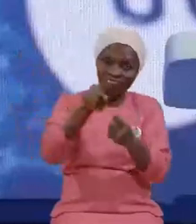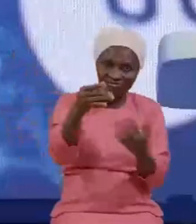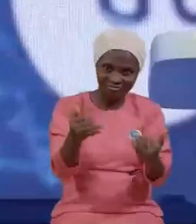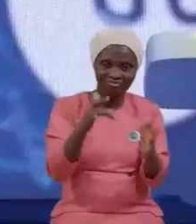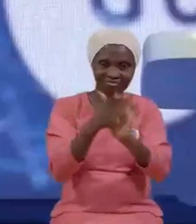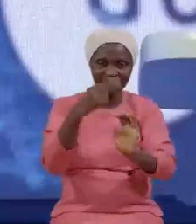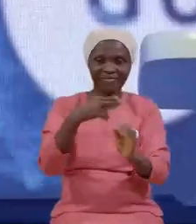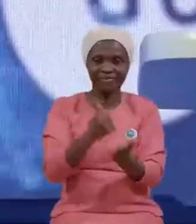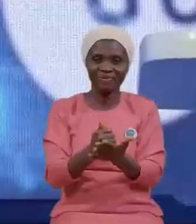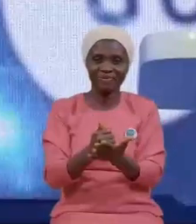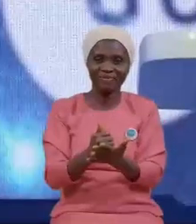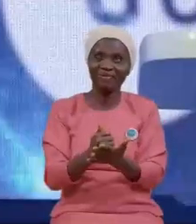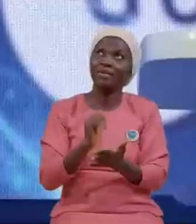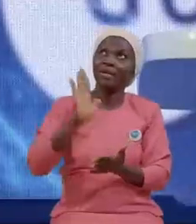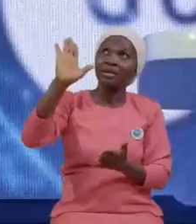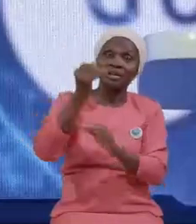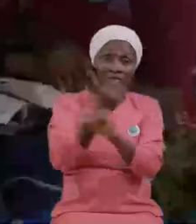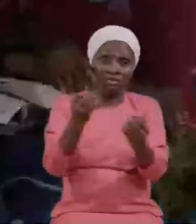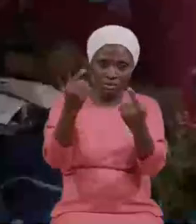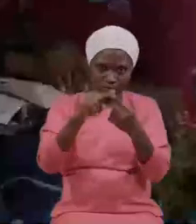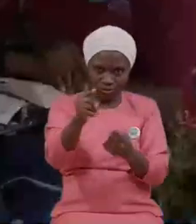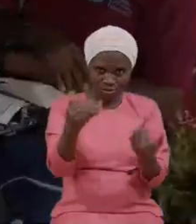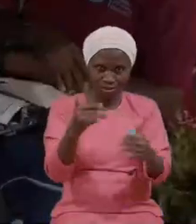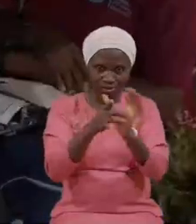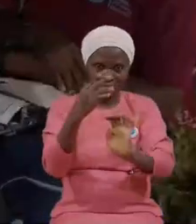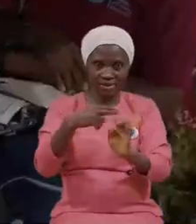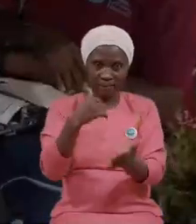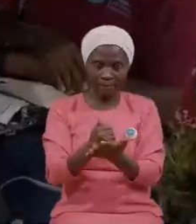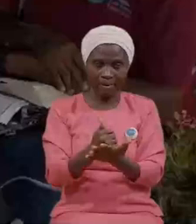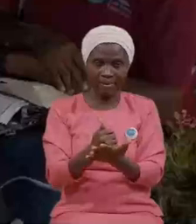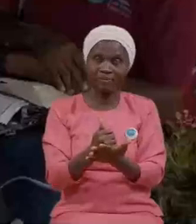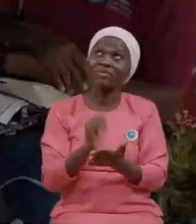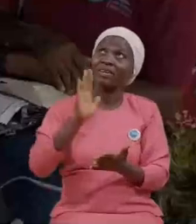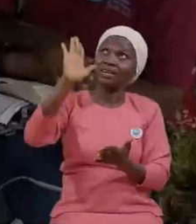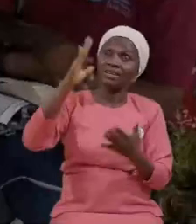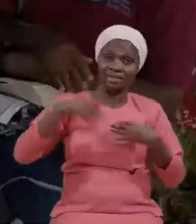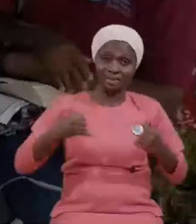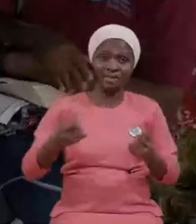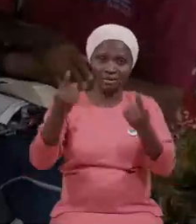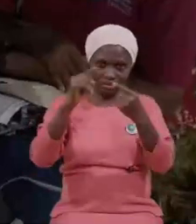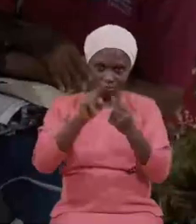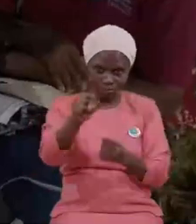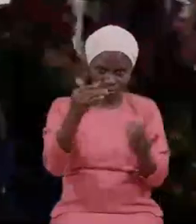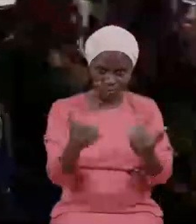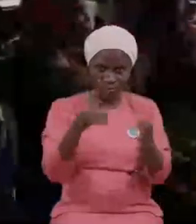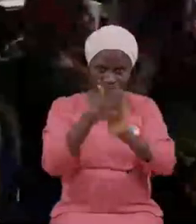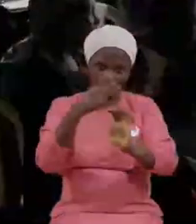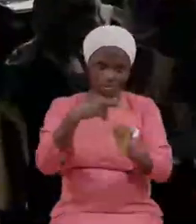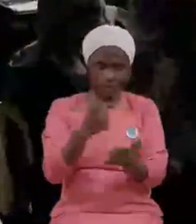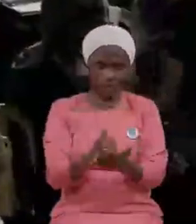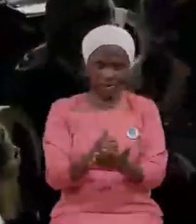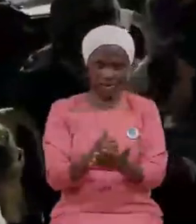Son salut te parvient maintenant. Sa guérison te parvient maintenant.